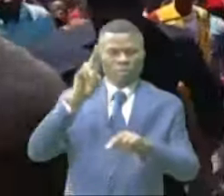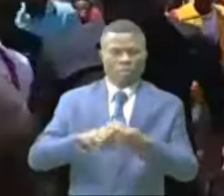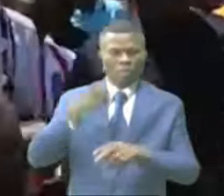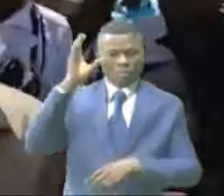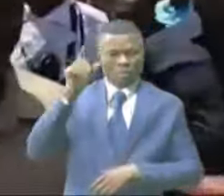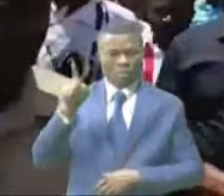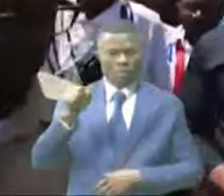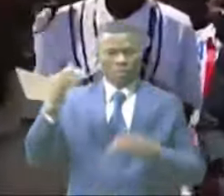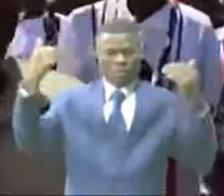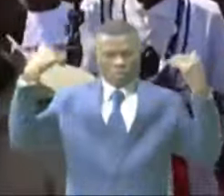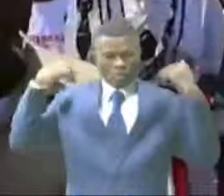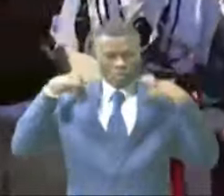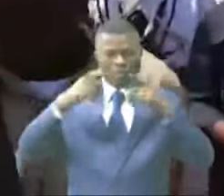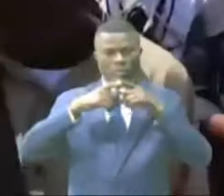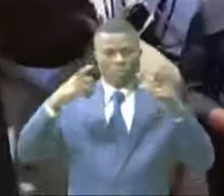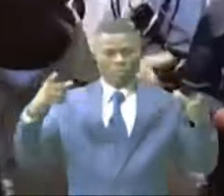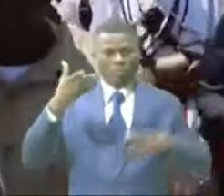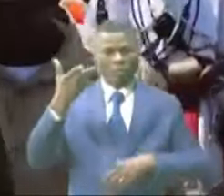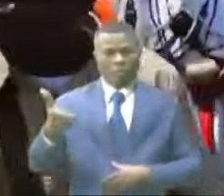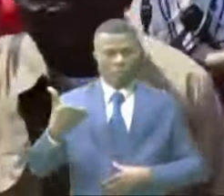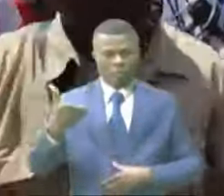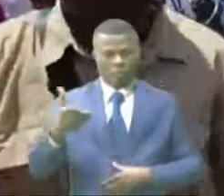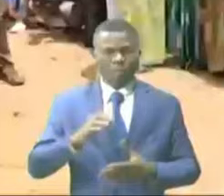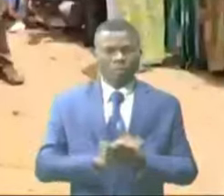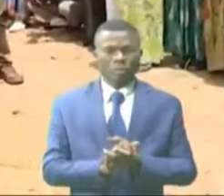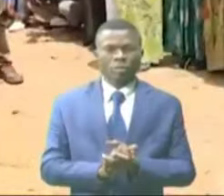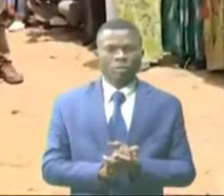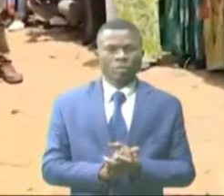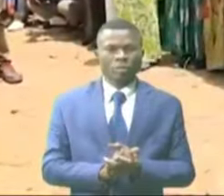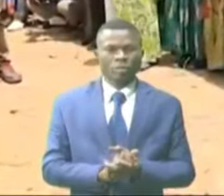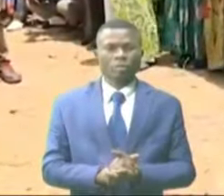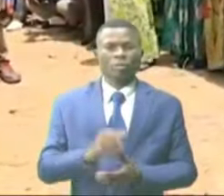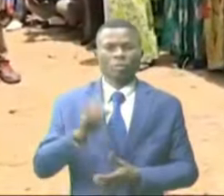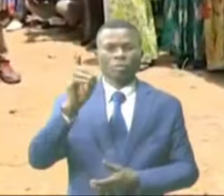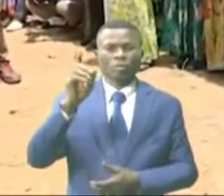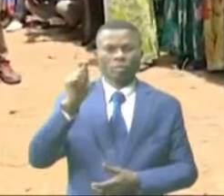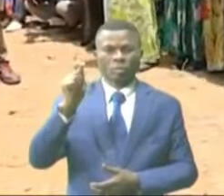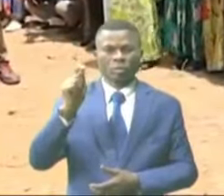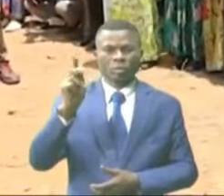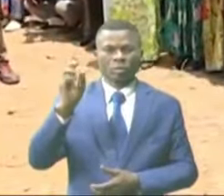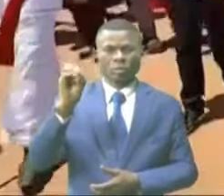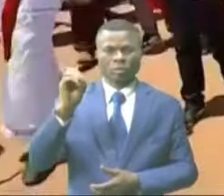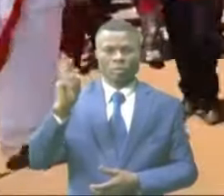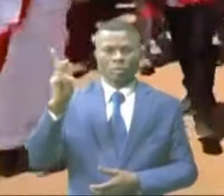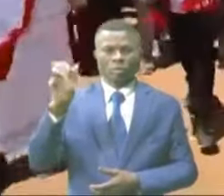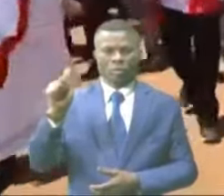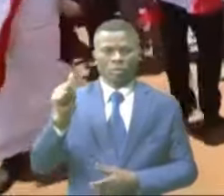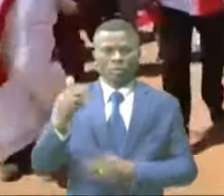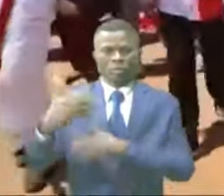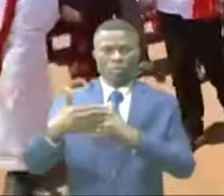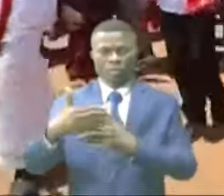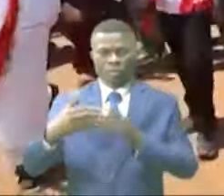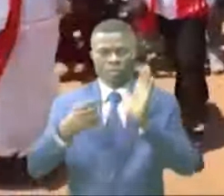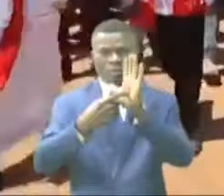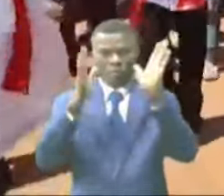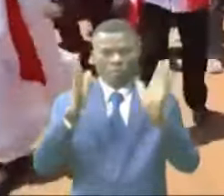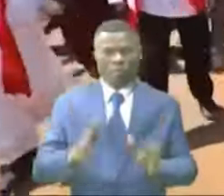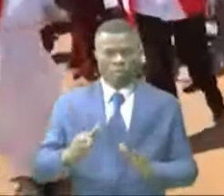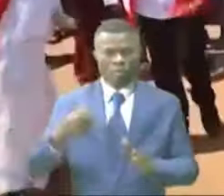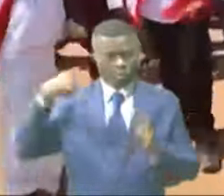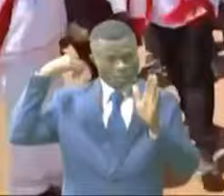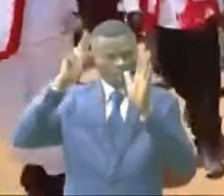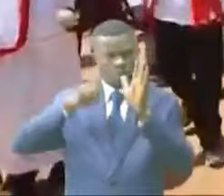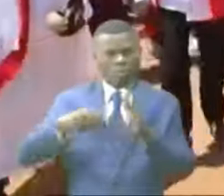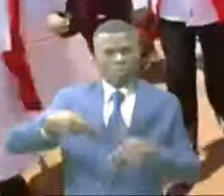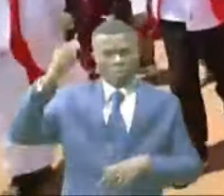C'est le grand chef Kinkunja Lundanga Ndumba Yautoka et toute sa notabilité, à côté du représentant personnel de la gouverneure